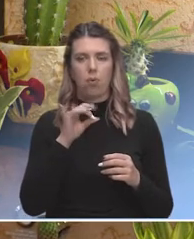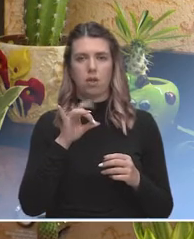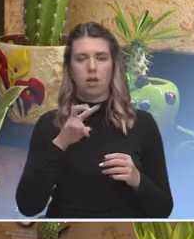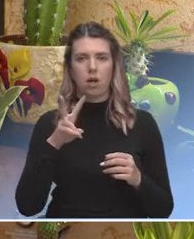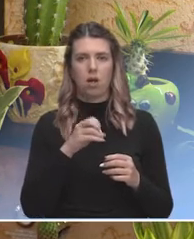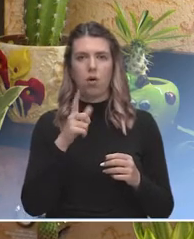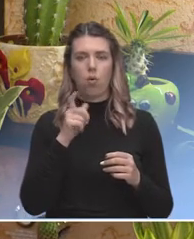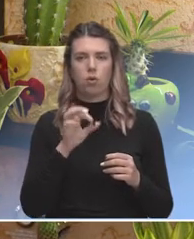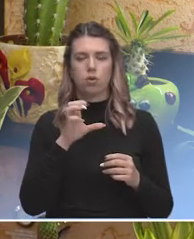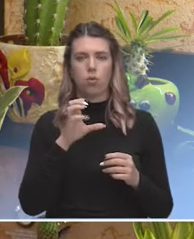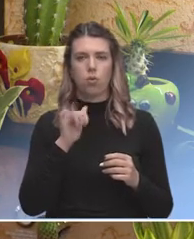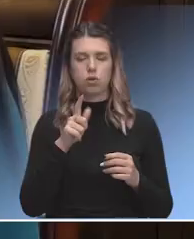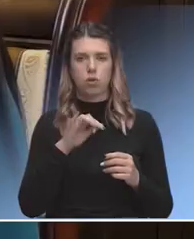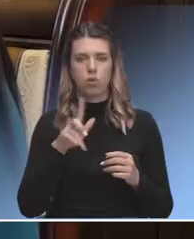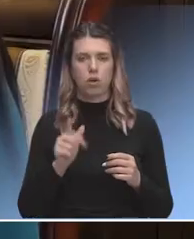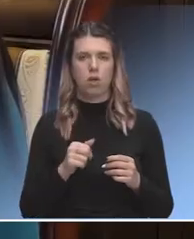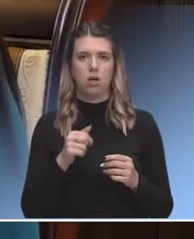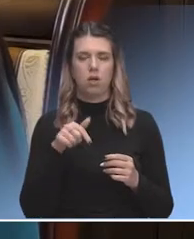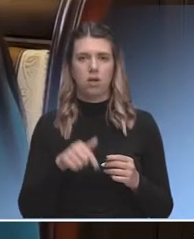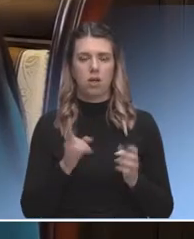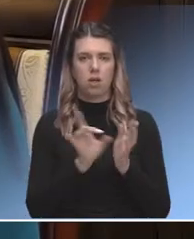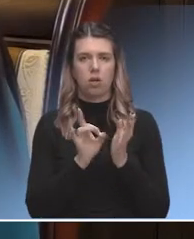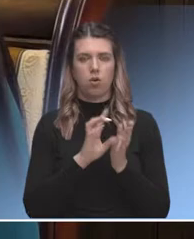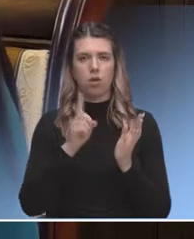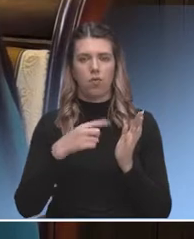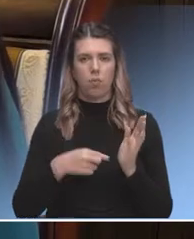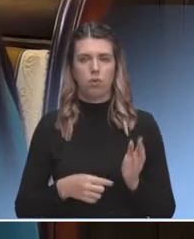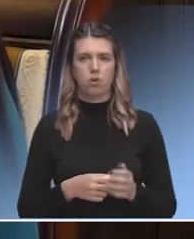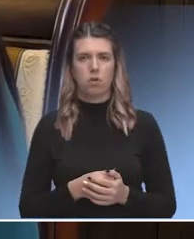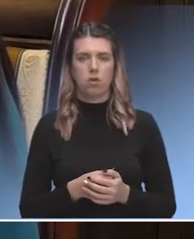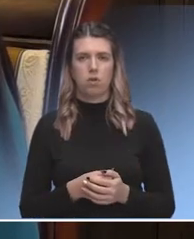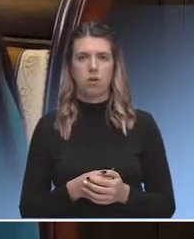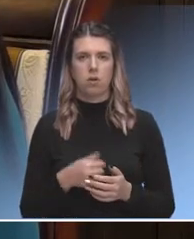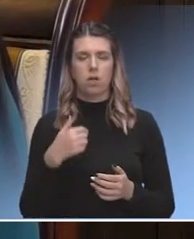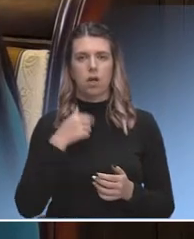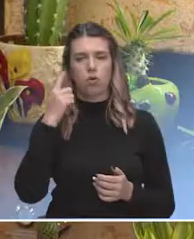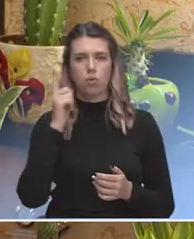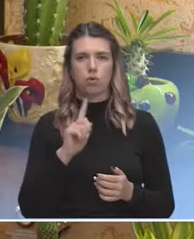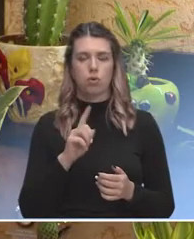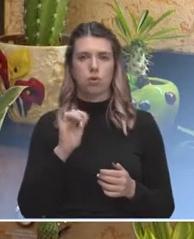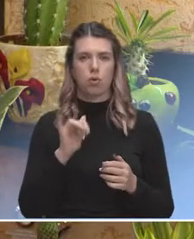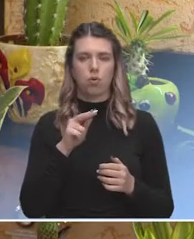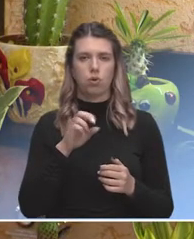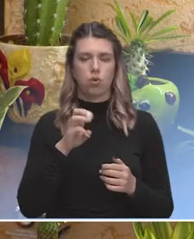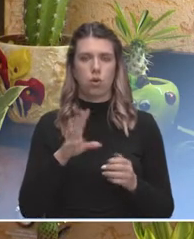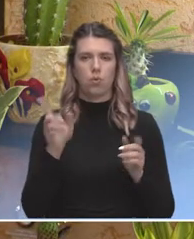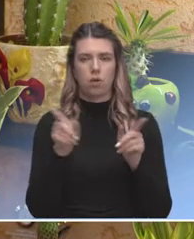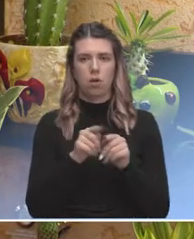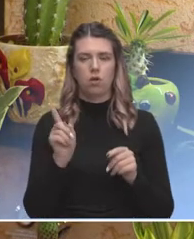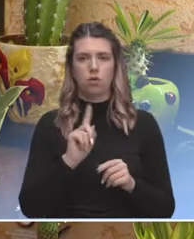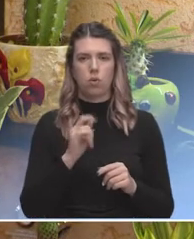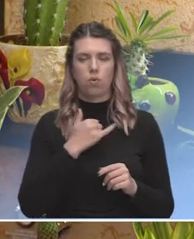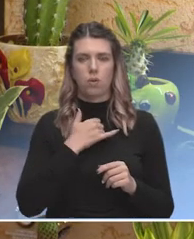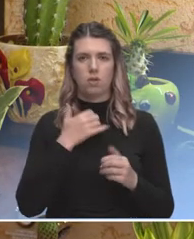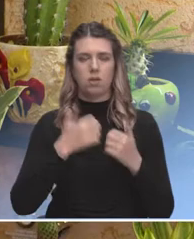так сказать, занести непосредственно вот в этот электронный вопросник. Я думаю, что с учетом